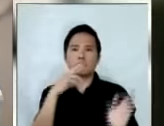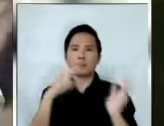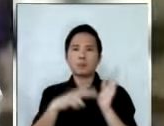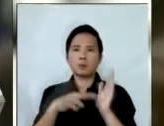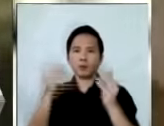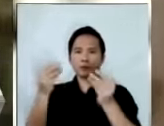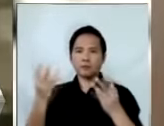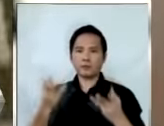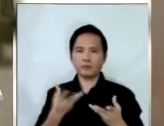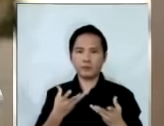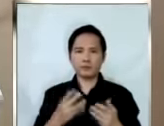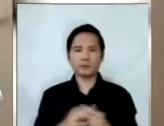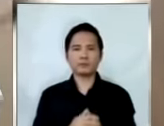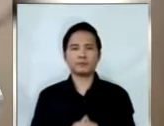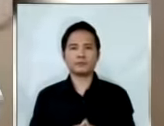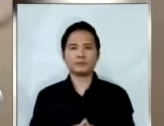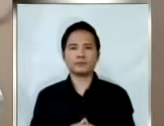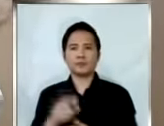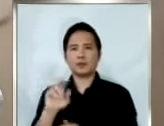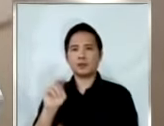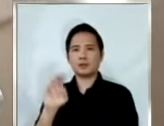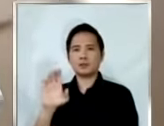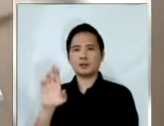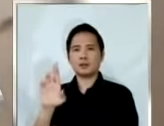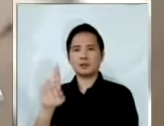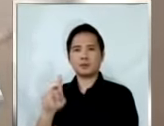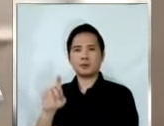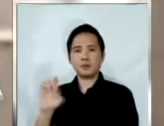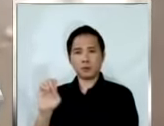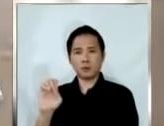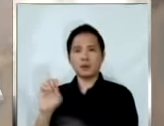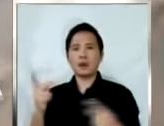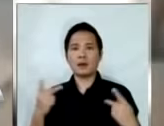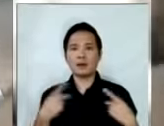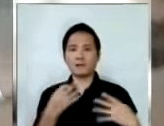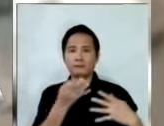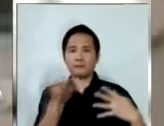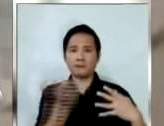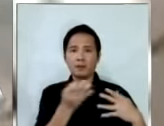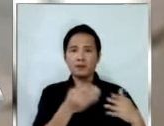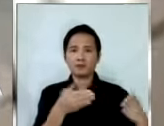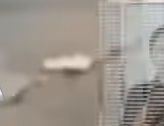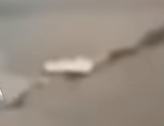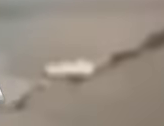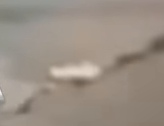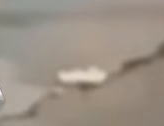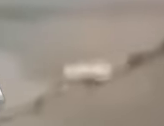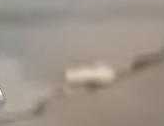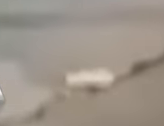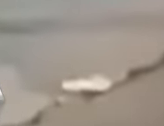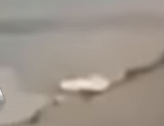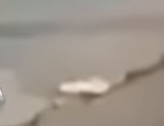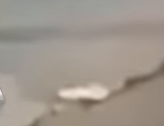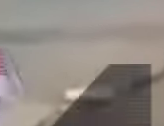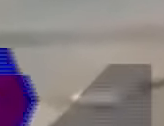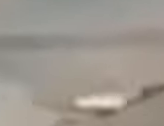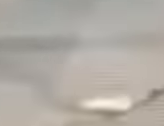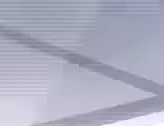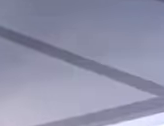Ayon sa NCRPO, may kaso umano si Sharif na may kinalaman sa illegal na droga. Emil Sumangil, nakatutok 24 oras.